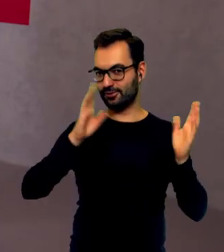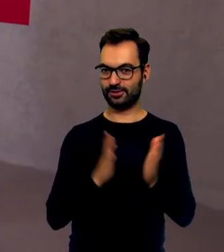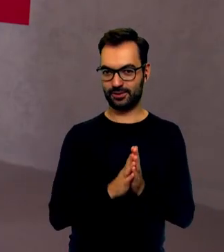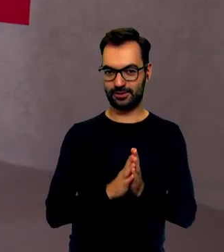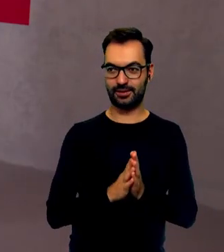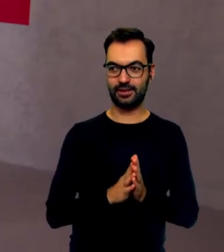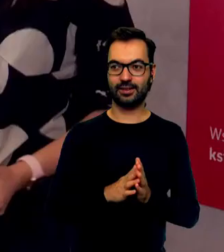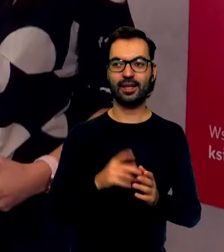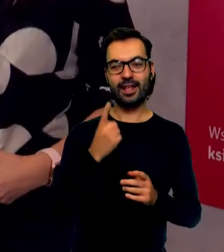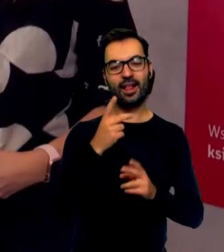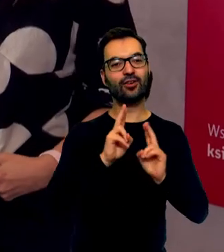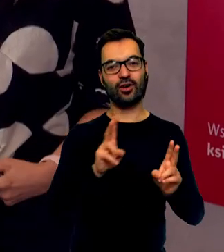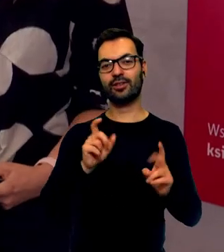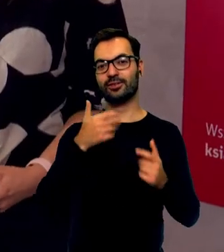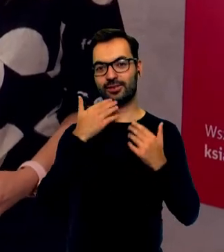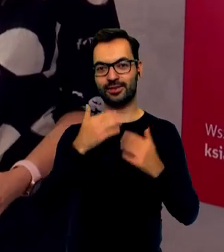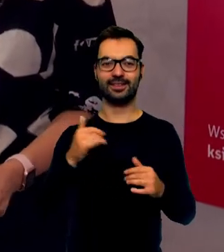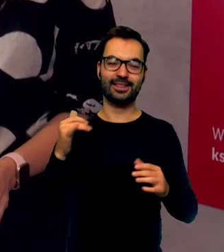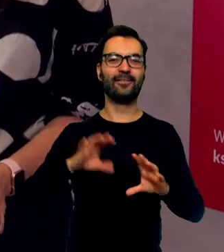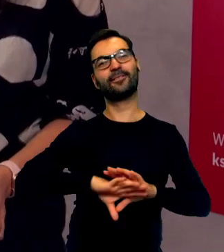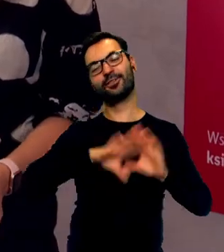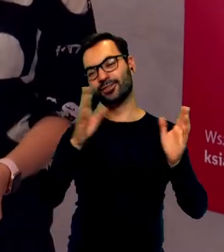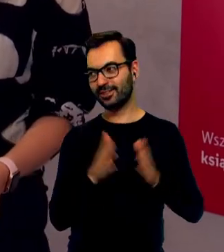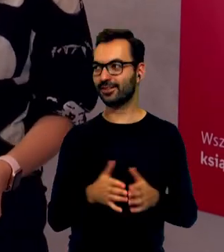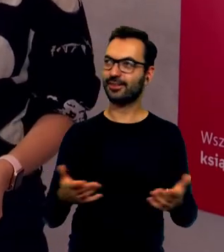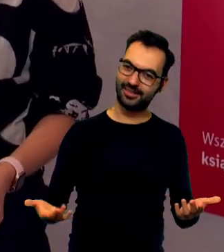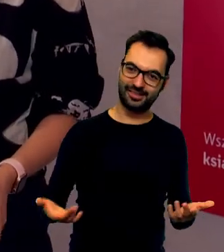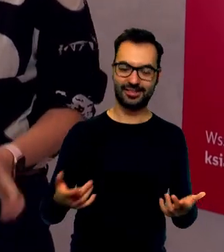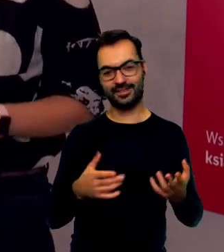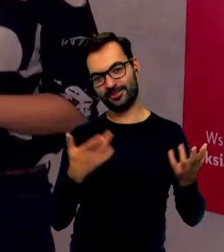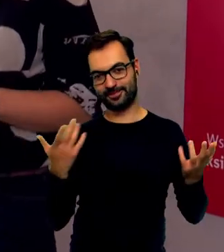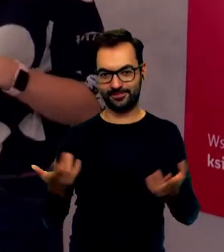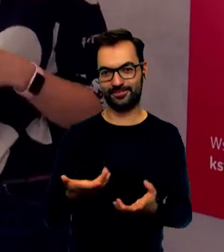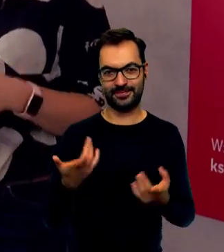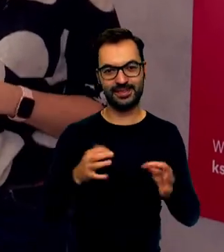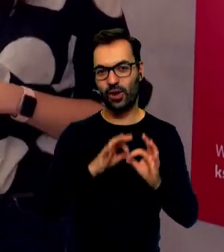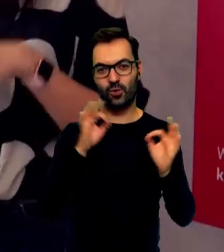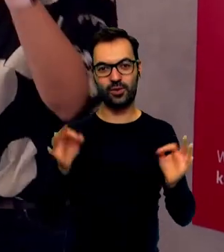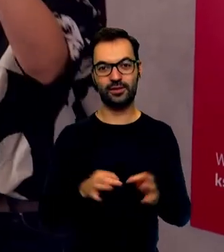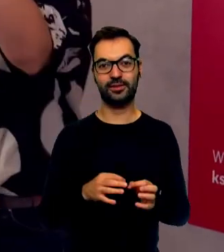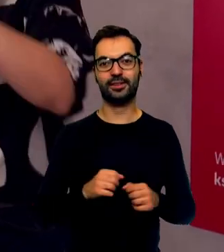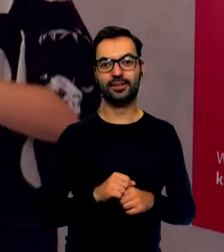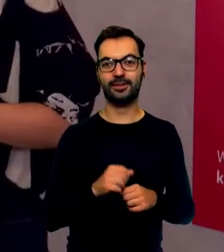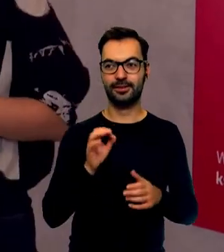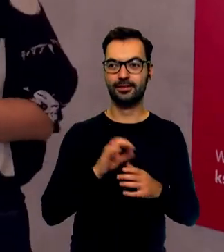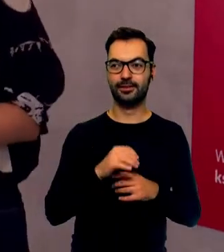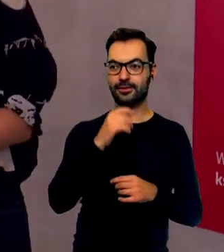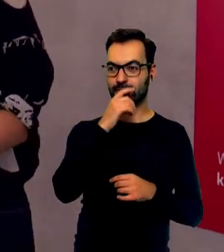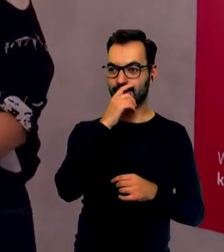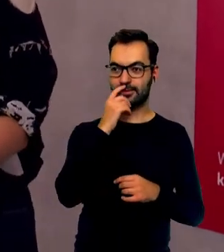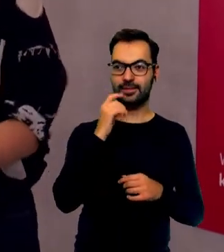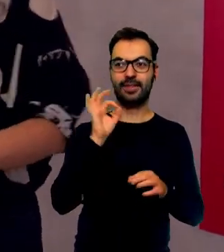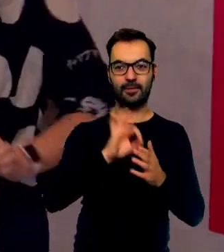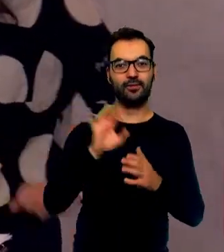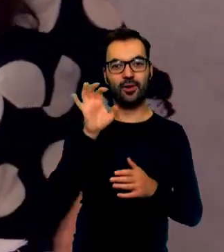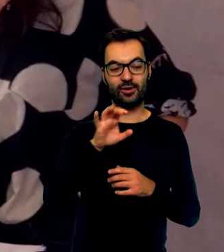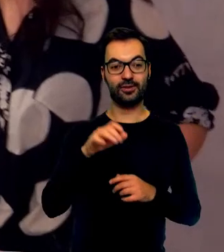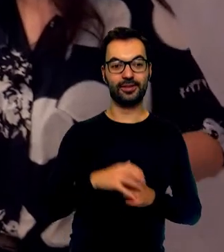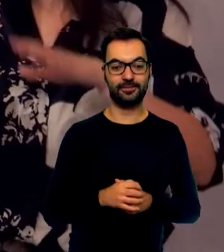To za jedną konkretną rzecz, bo to wiesz, za wszystko to jest takie ogólne. Tam jest, no, na pewno cię ogląda.